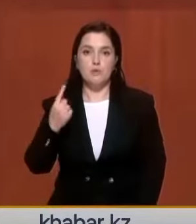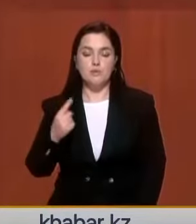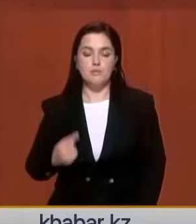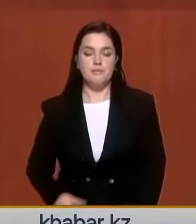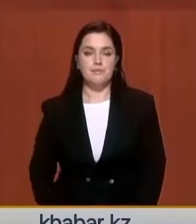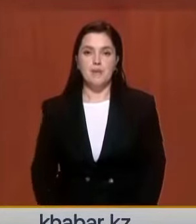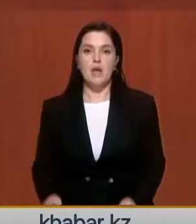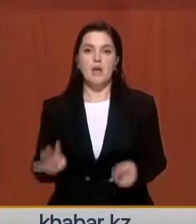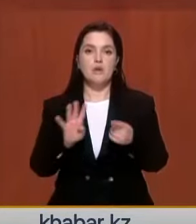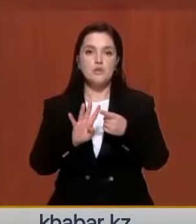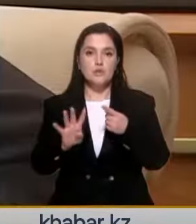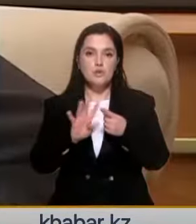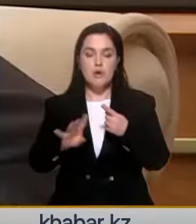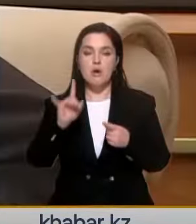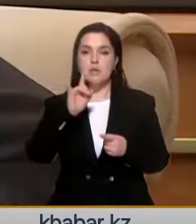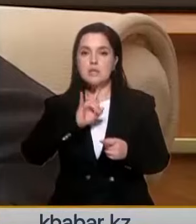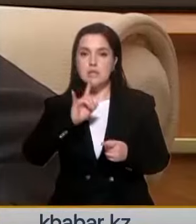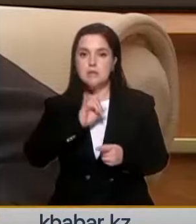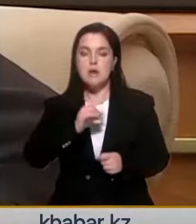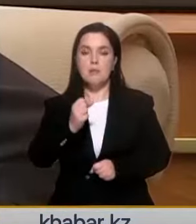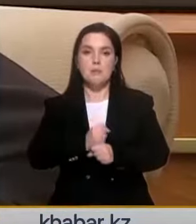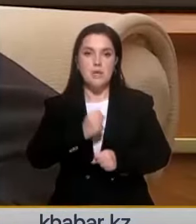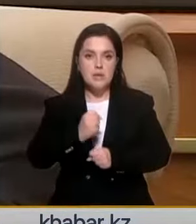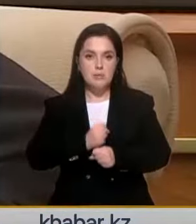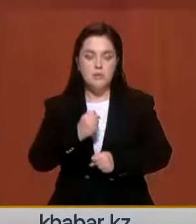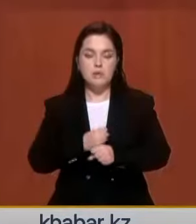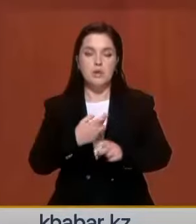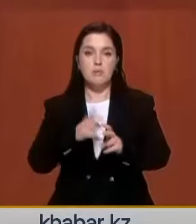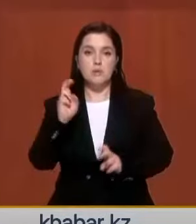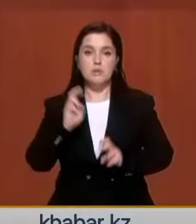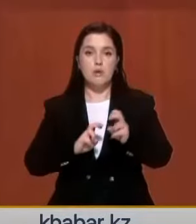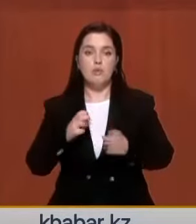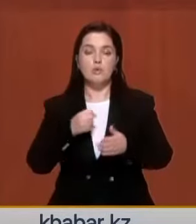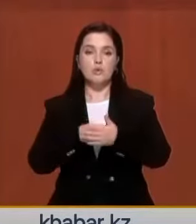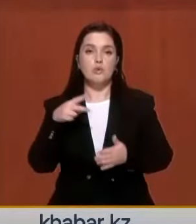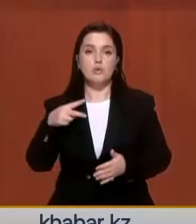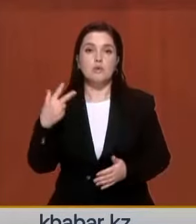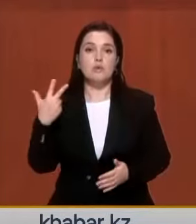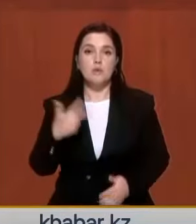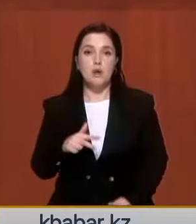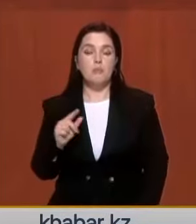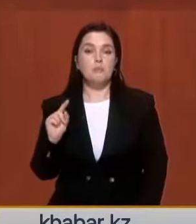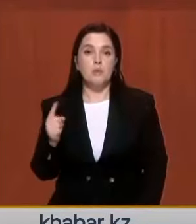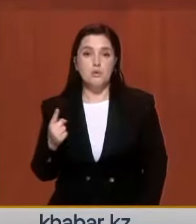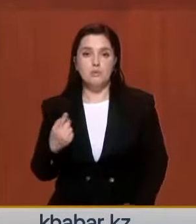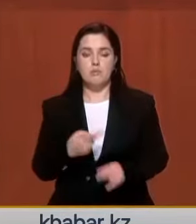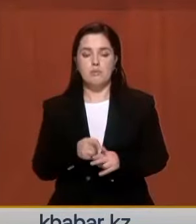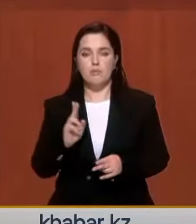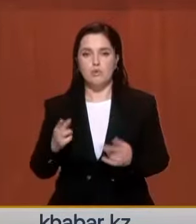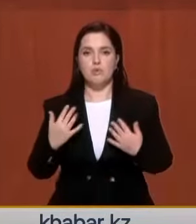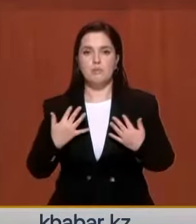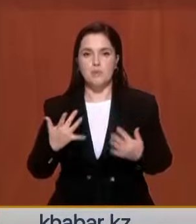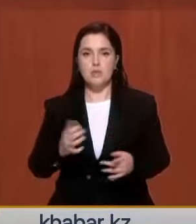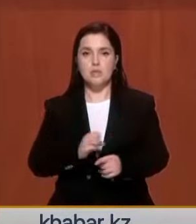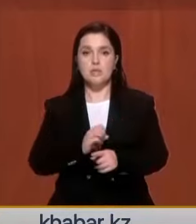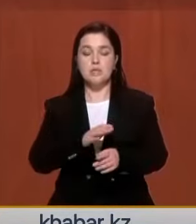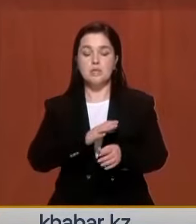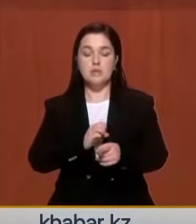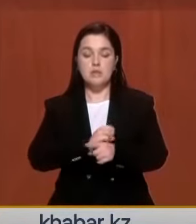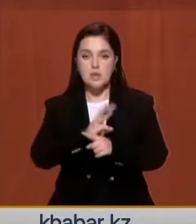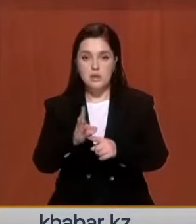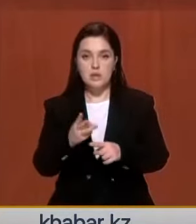нефтеперерабатывающему заводу Почему по года потому что до года полностью потребность будет покры строительство этого завода будет